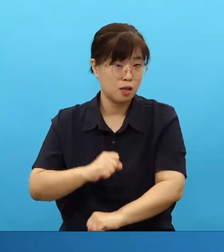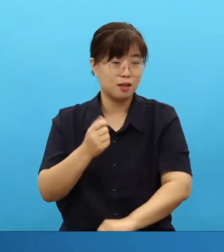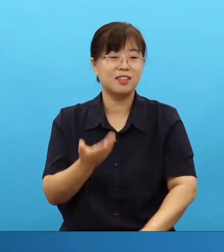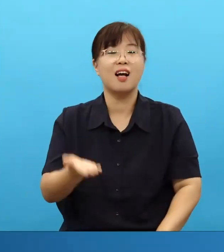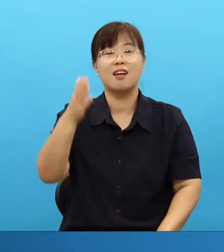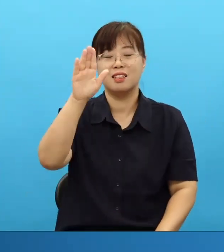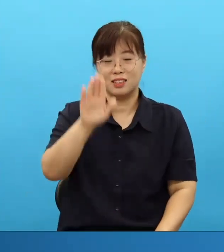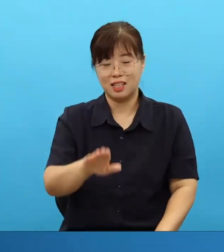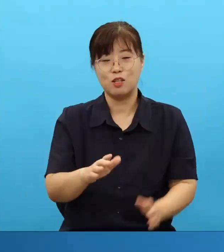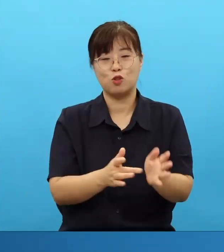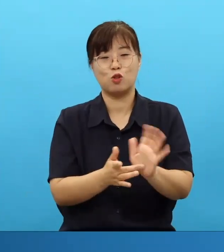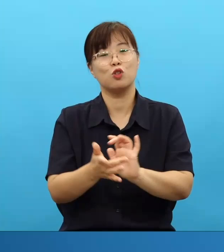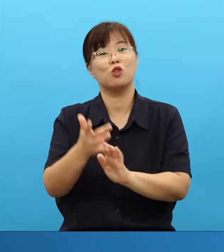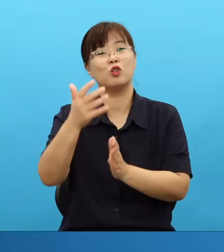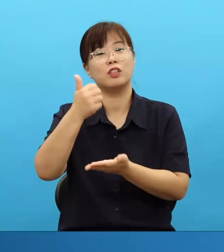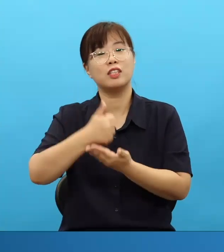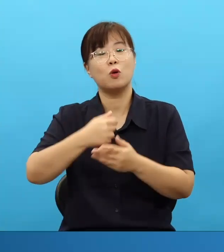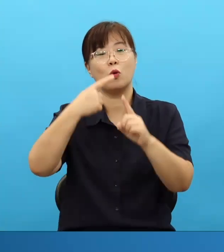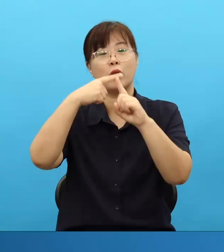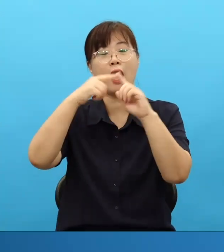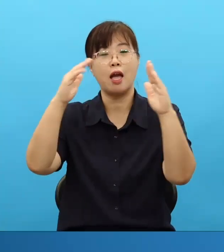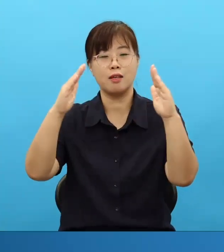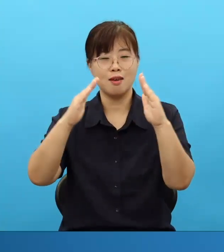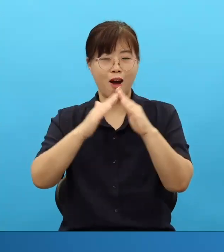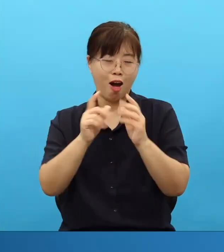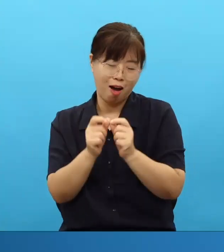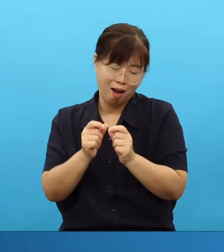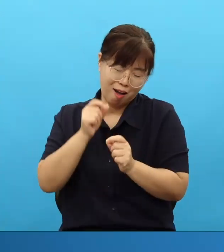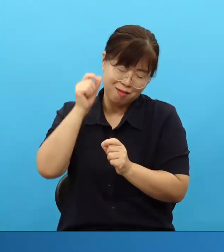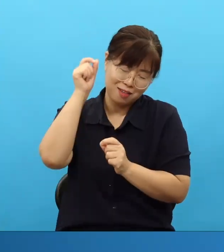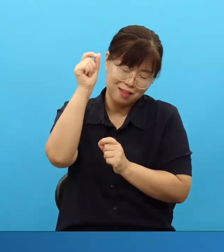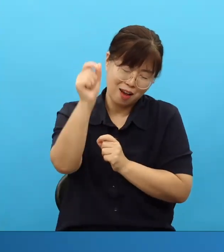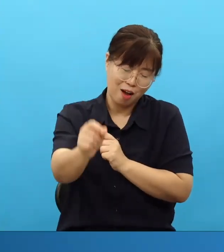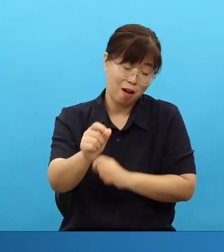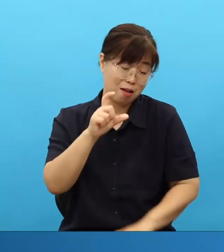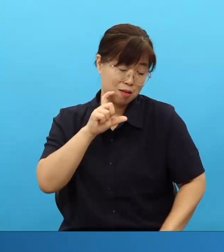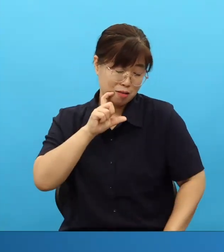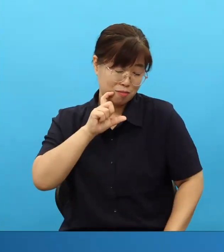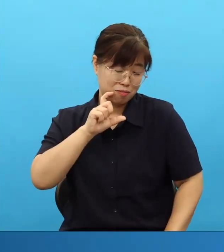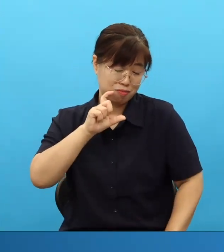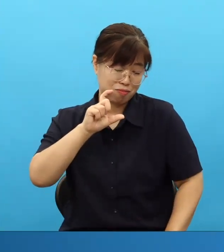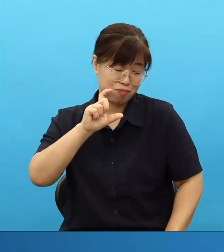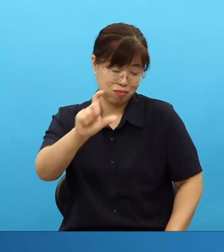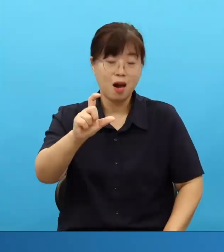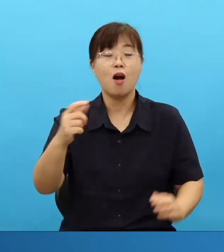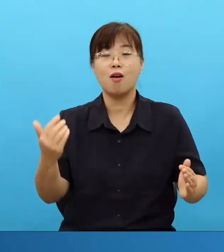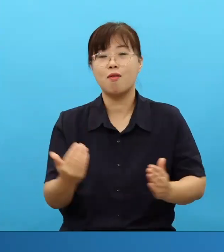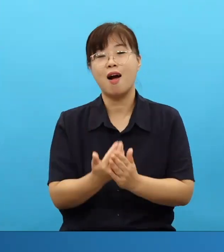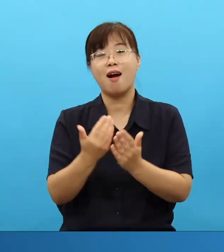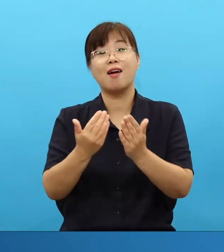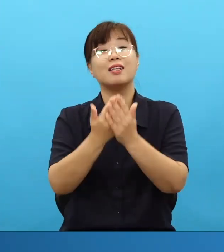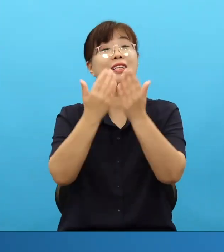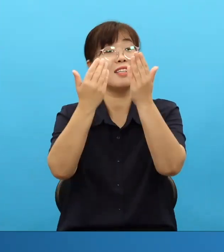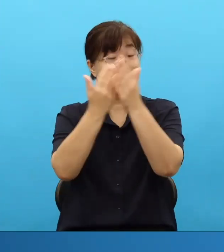찬양하라 예수 도의 영 감사